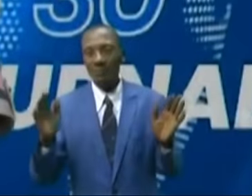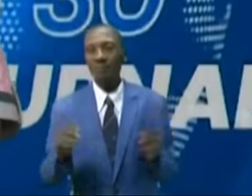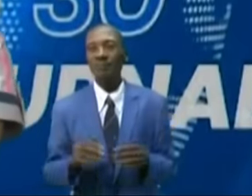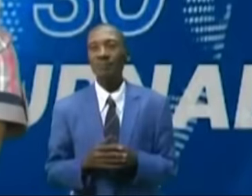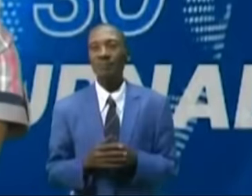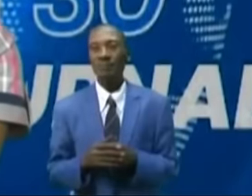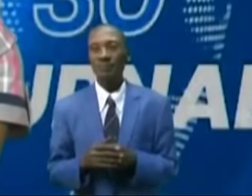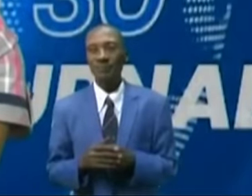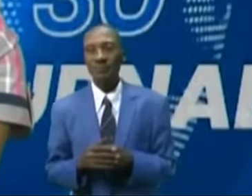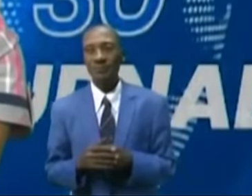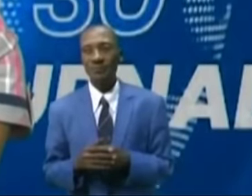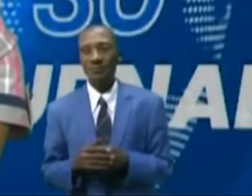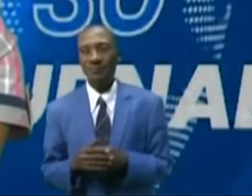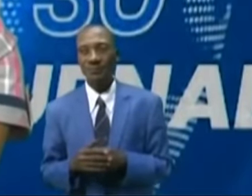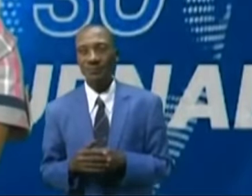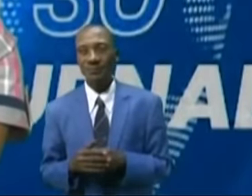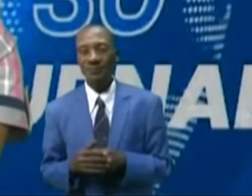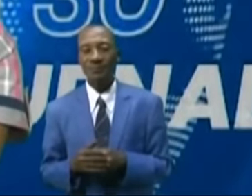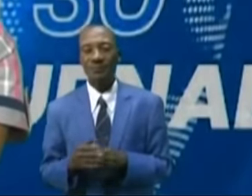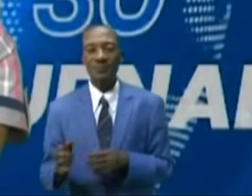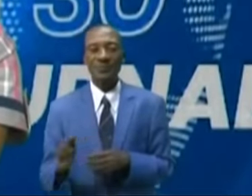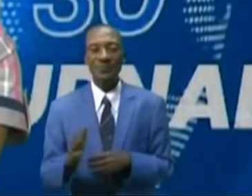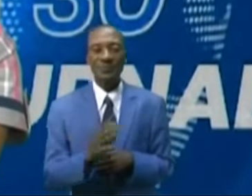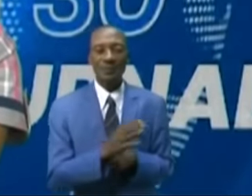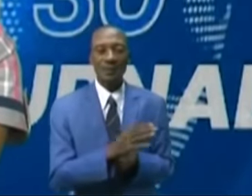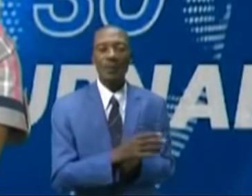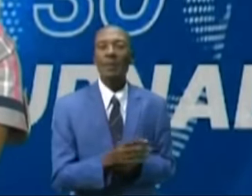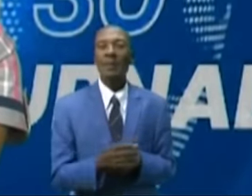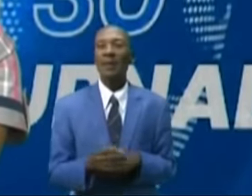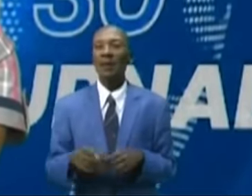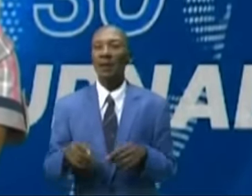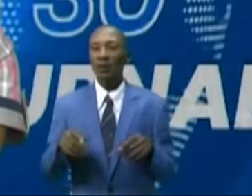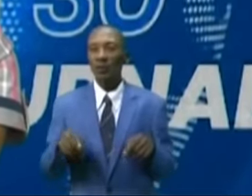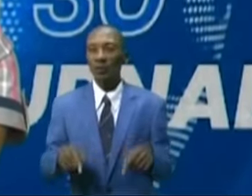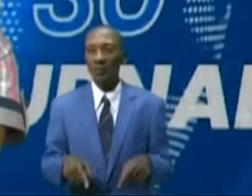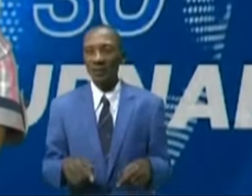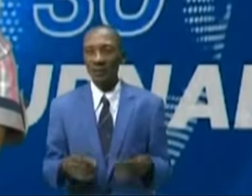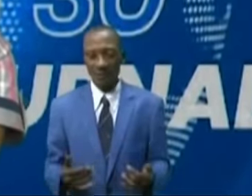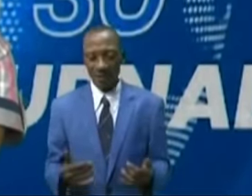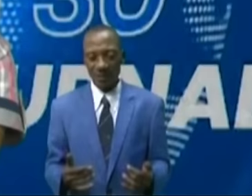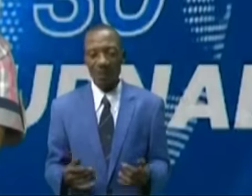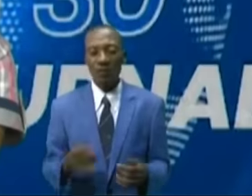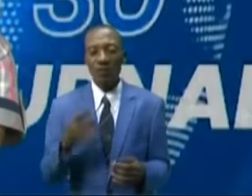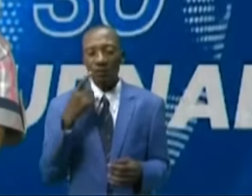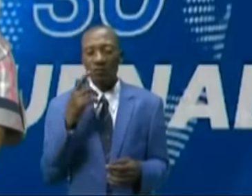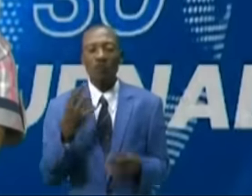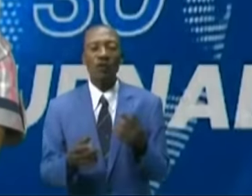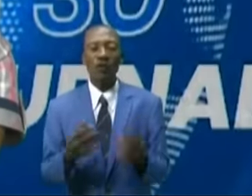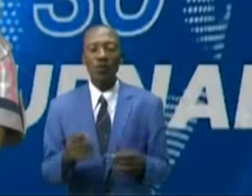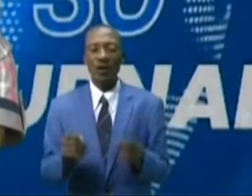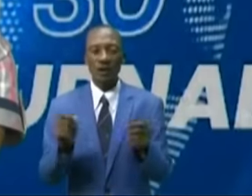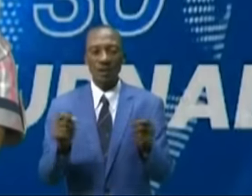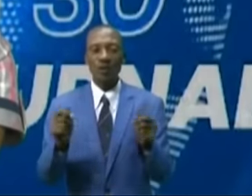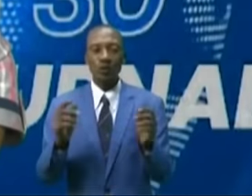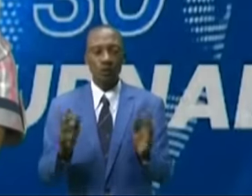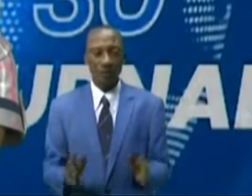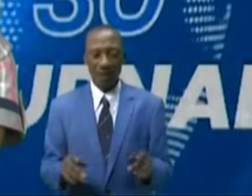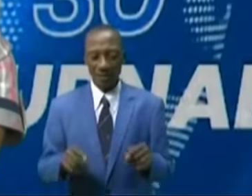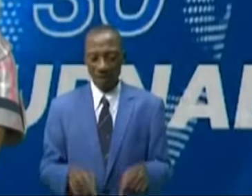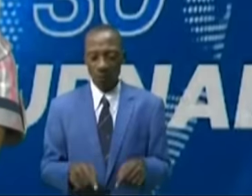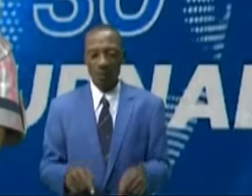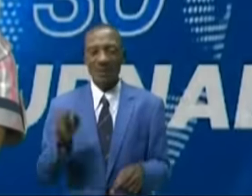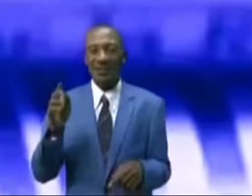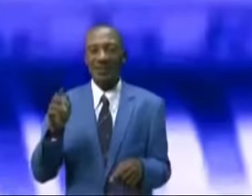Place à la lecture de journaux parus ce matin dans la capitale dans une sélection et commentaires de Jean-Pierre Dolo.